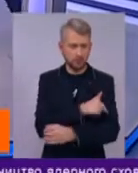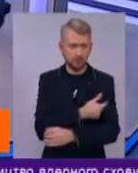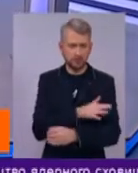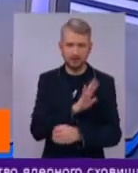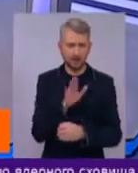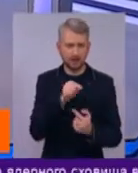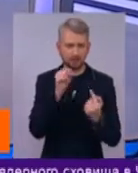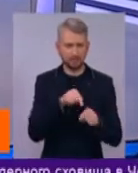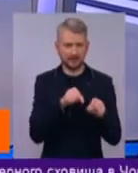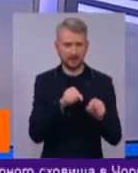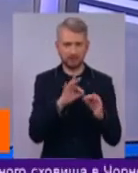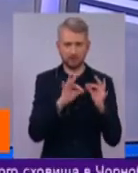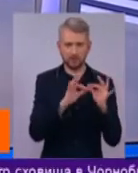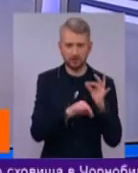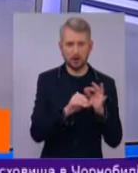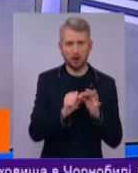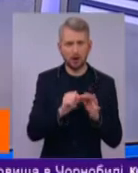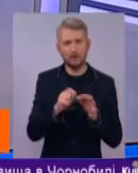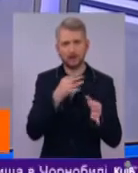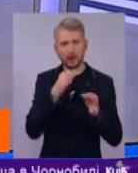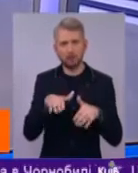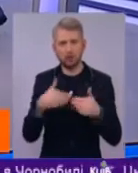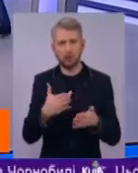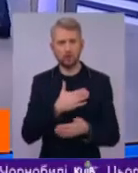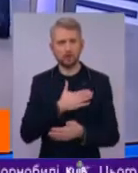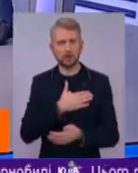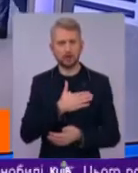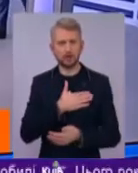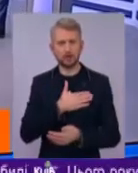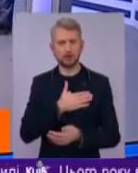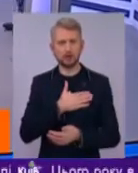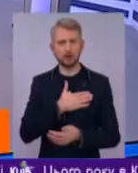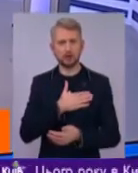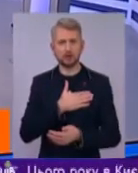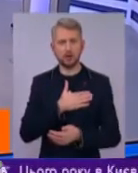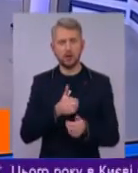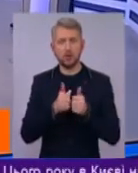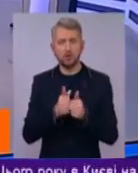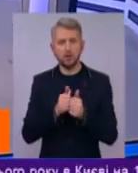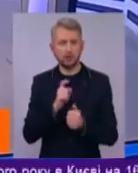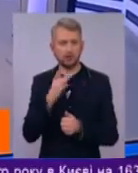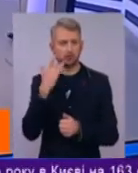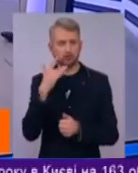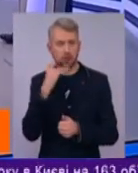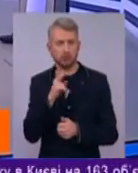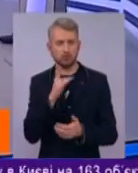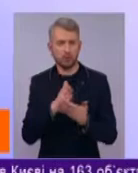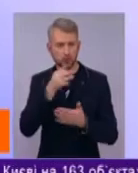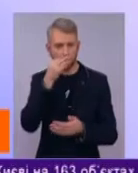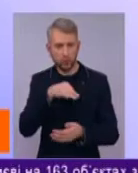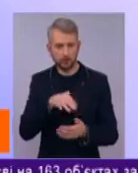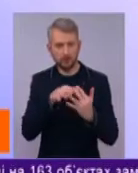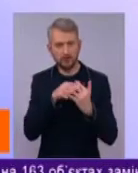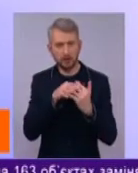посібником, а за рекомендації наших колег з США, які мають теж досвід у